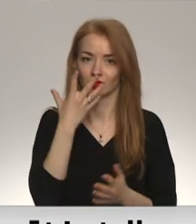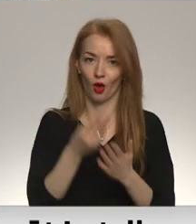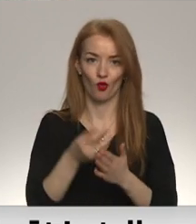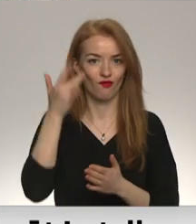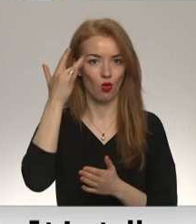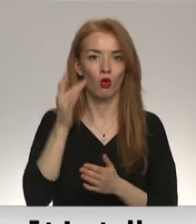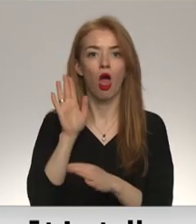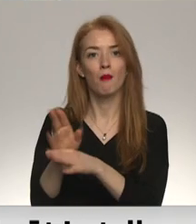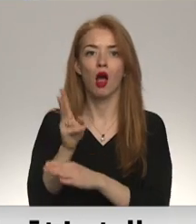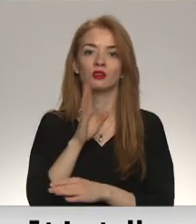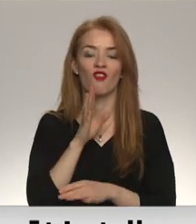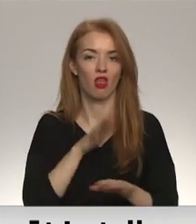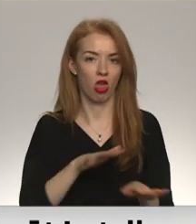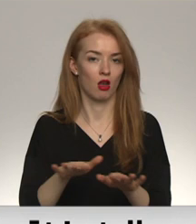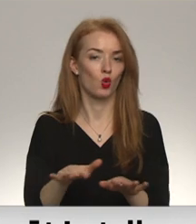būtu jārīkojas.